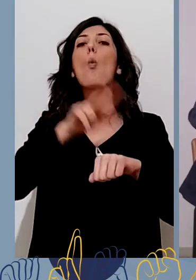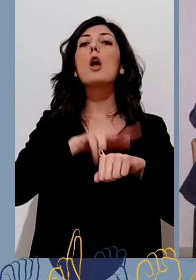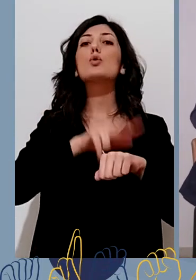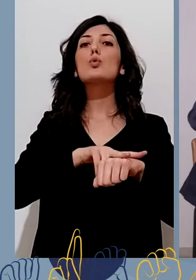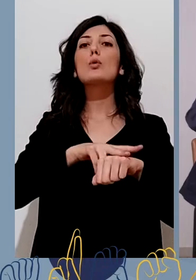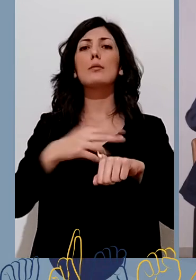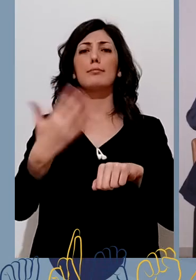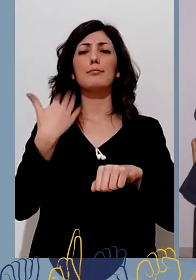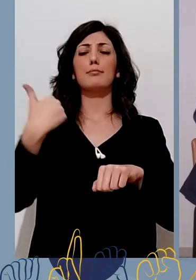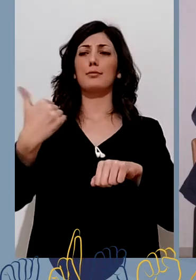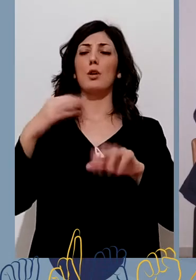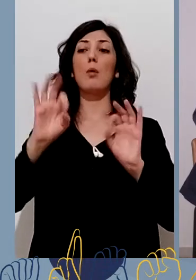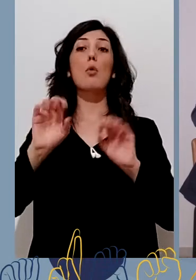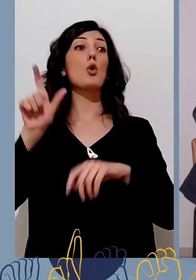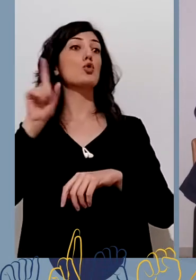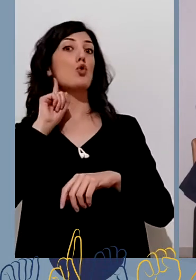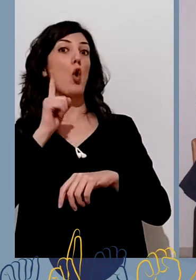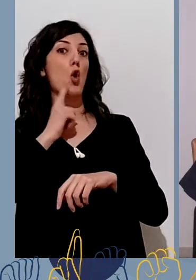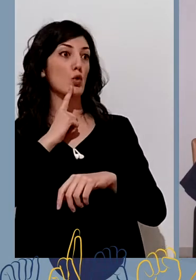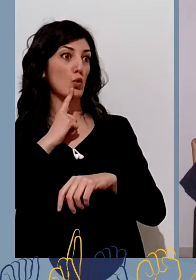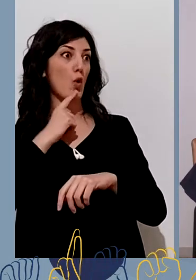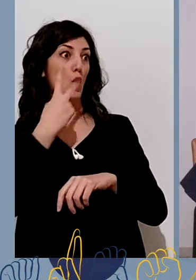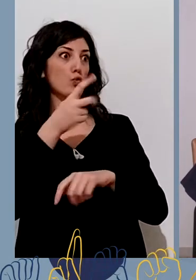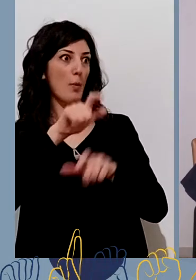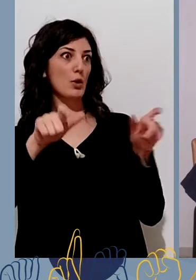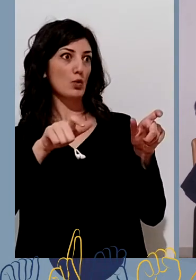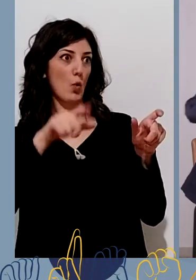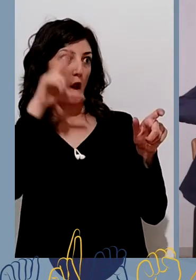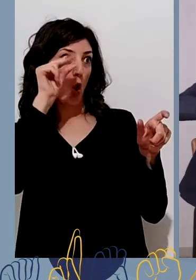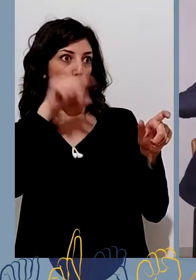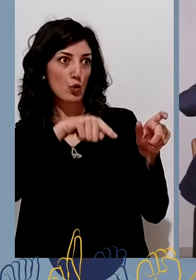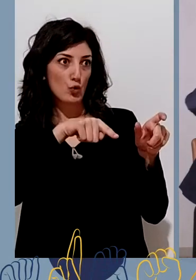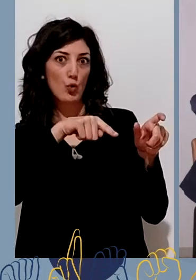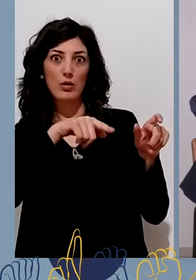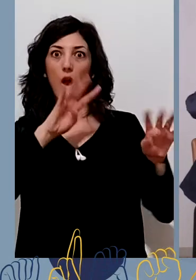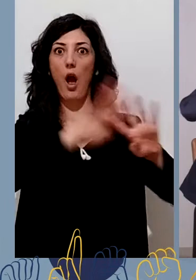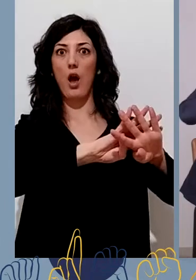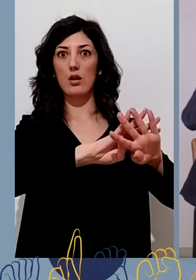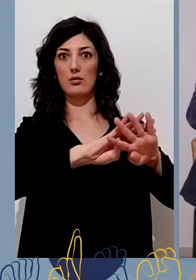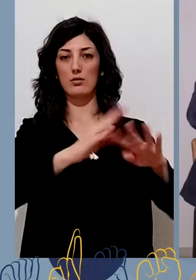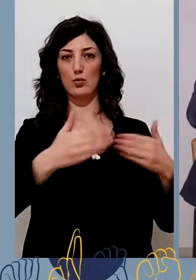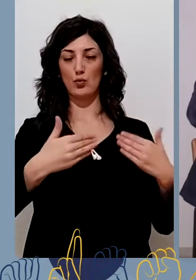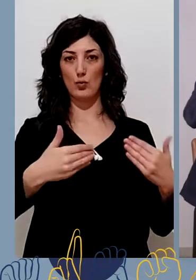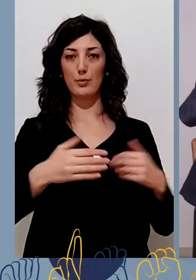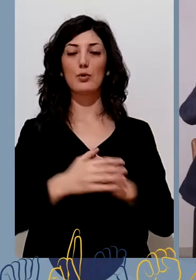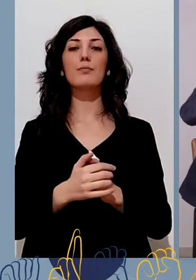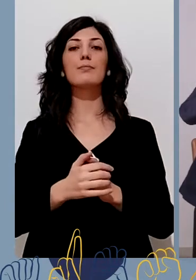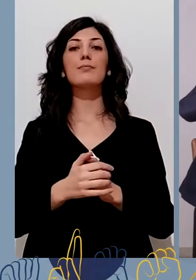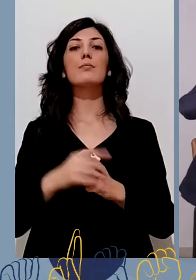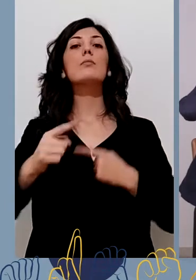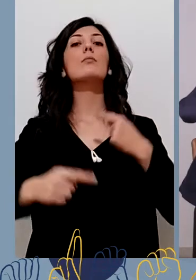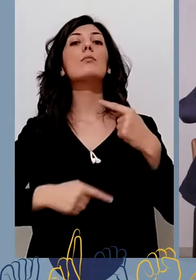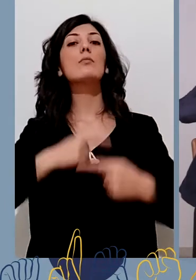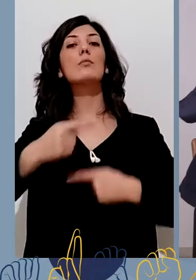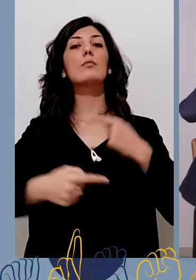identificò due persone, che riconobbe due persone, le quali furono subito arrestate. Successivamente andammo al carcere